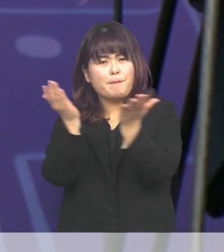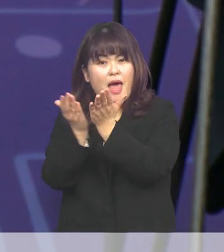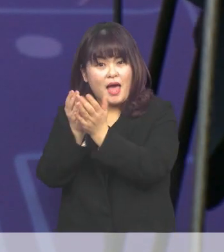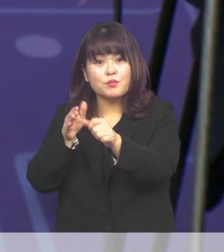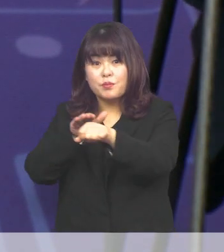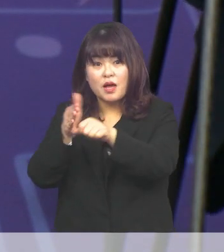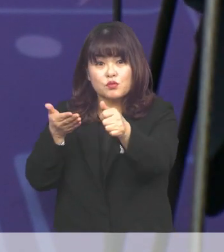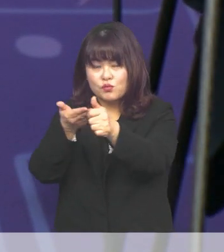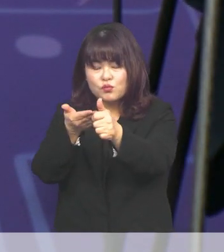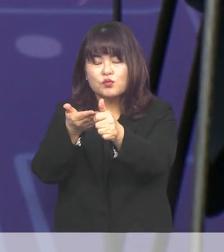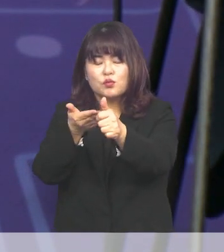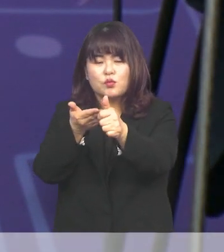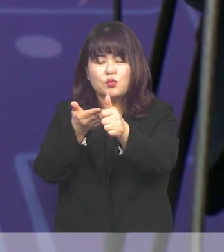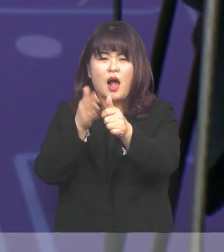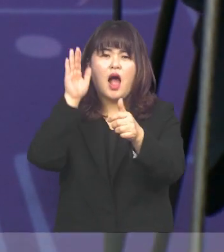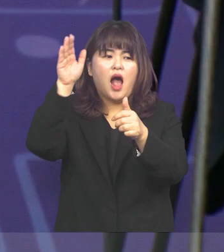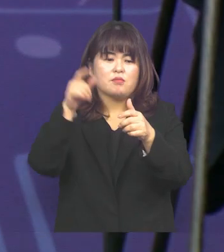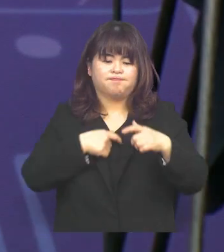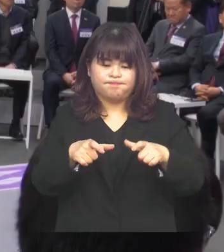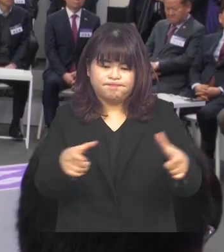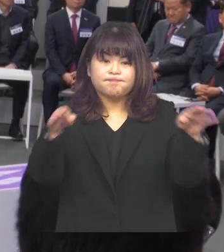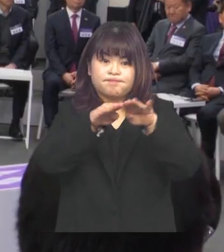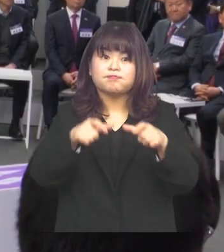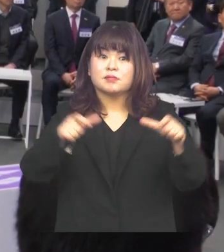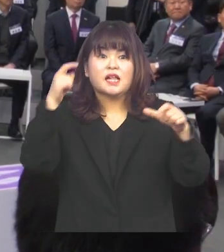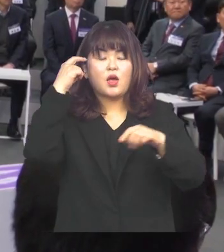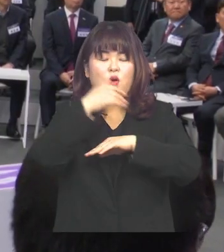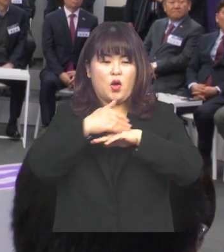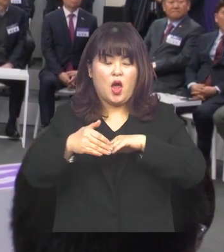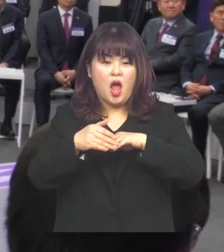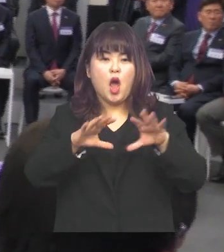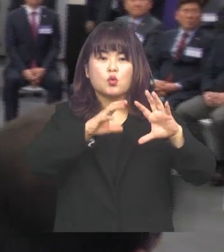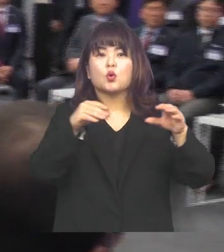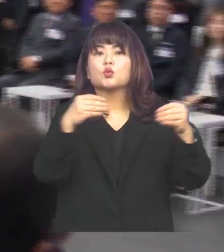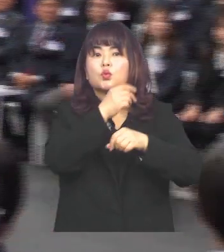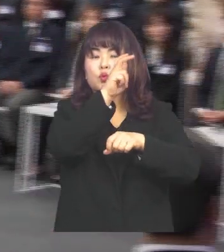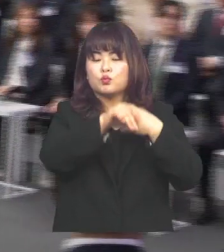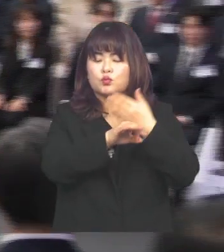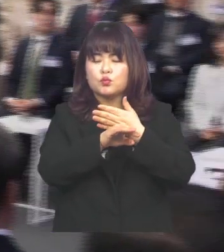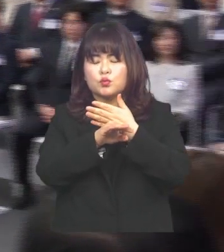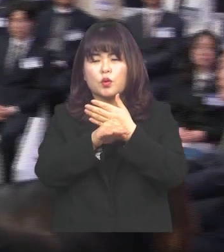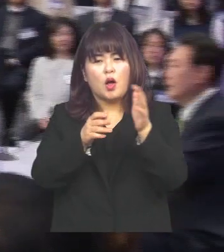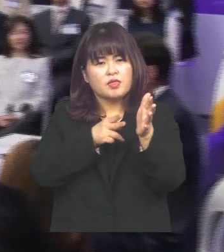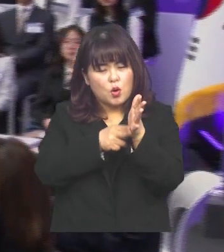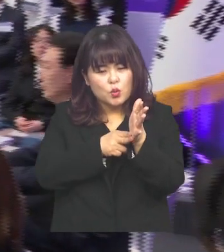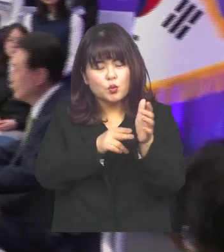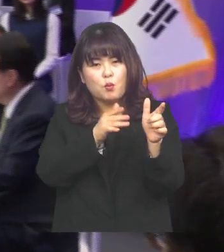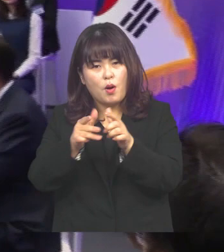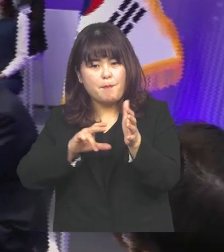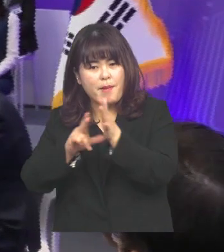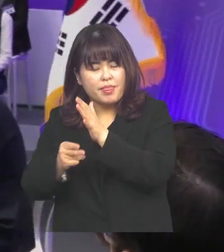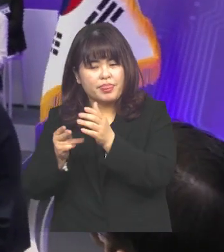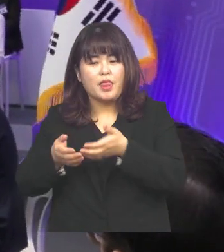교육 인프라 확충을 해나갈 생각이고요. 국토부는 이날 용인시가 요청한 철도망 확충이나 반도체 고속도로